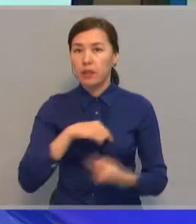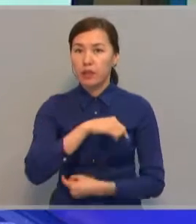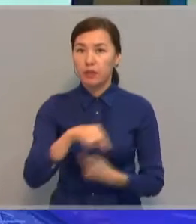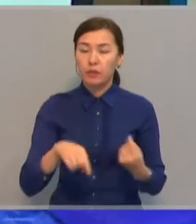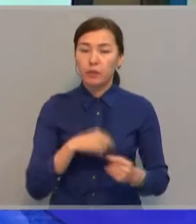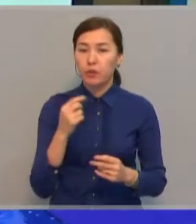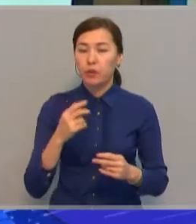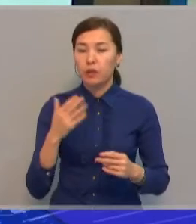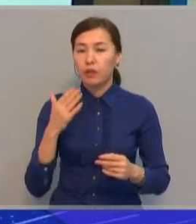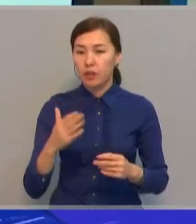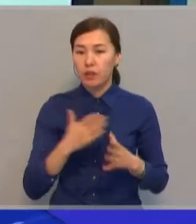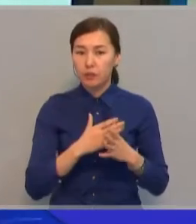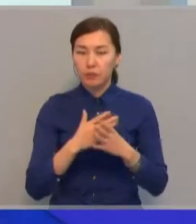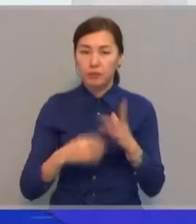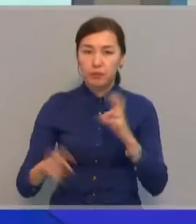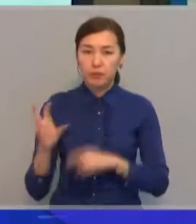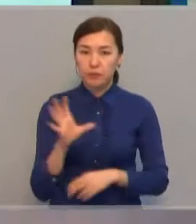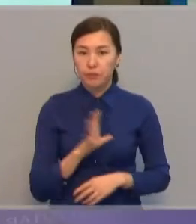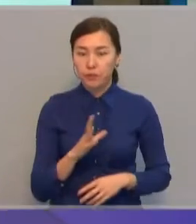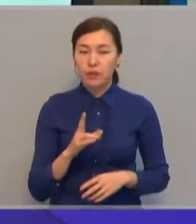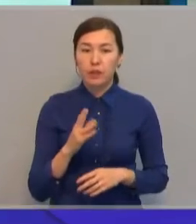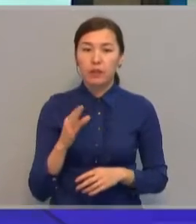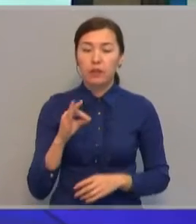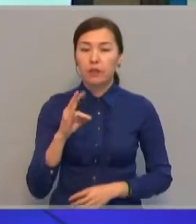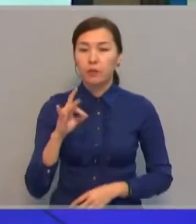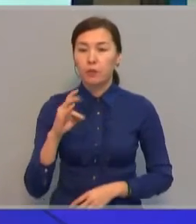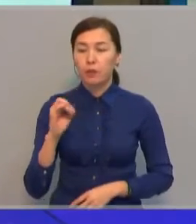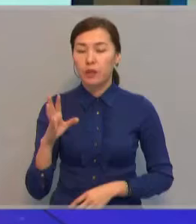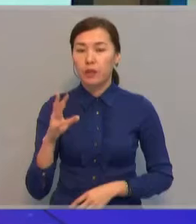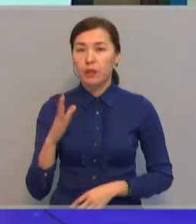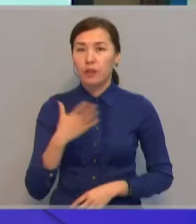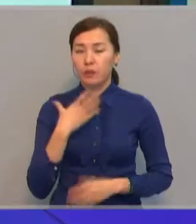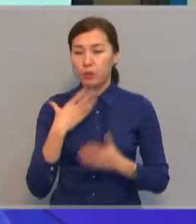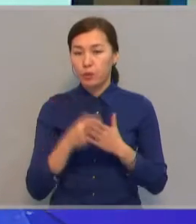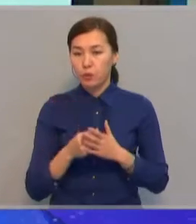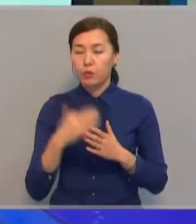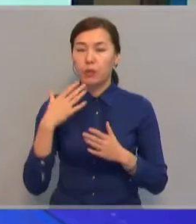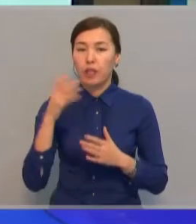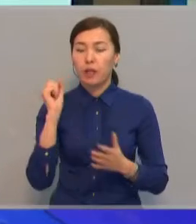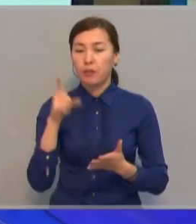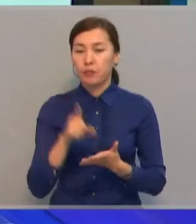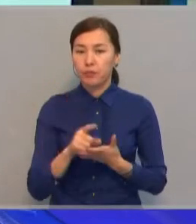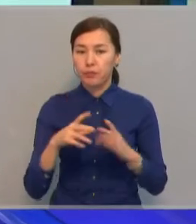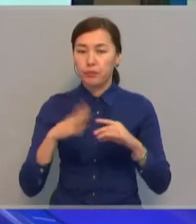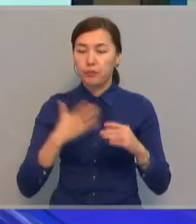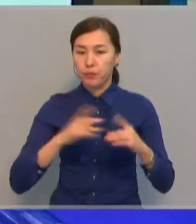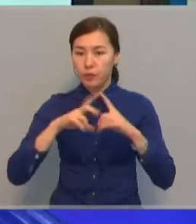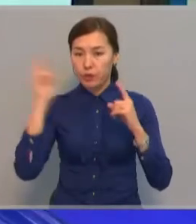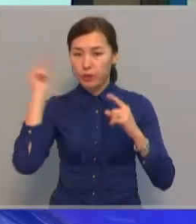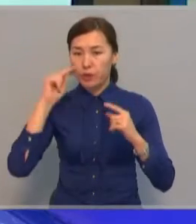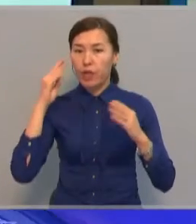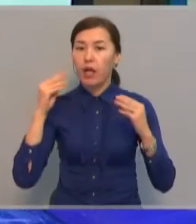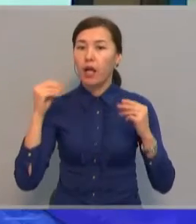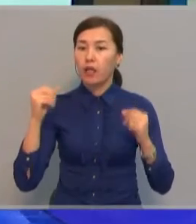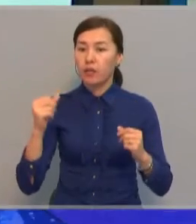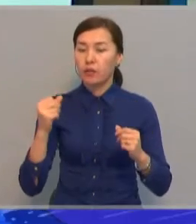кәсіпкерлер, жігіттердің арасынан демеушілік іздестірдік. Ешмұратов мен өзінің азаматтық борышы санап, мектебімізге өз